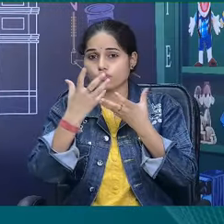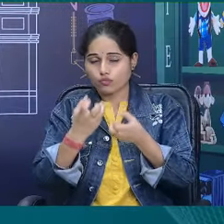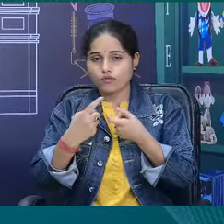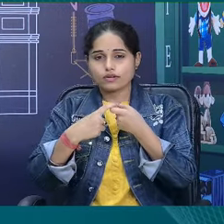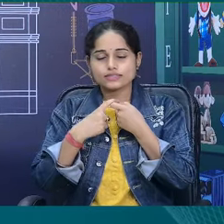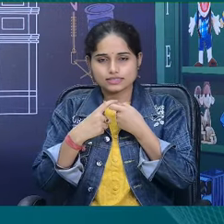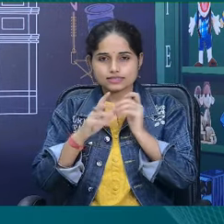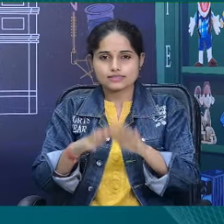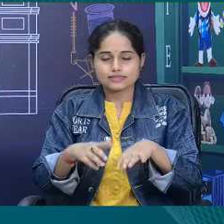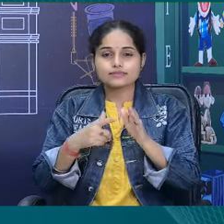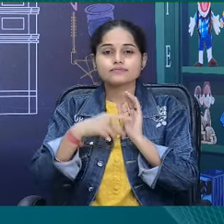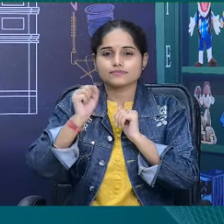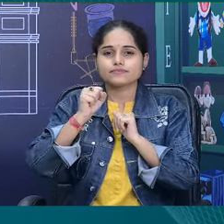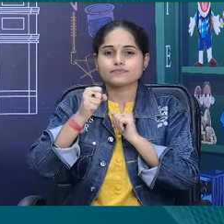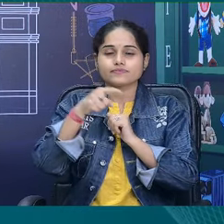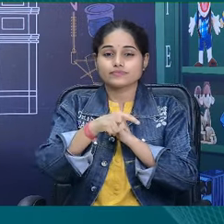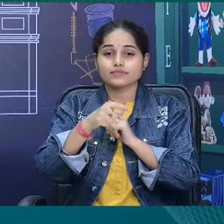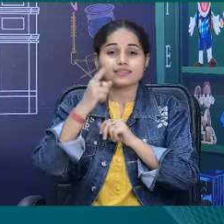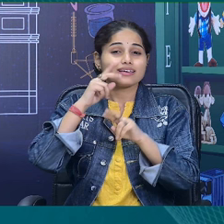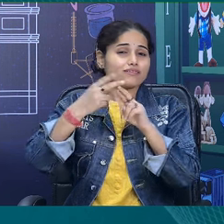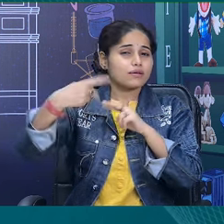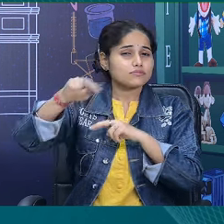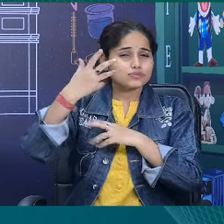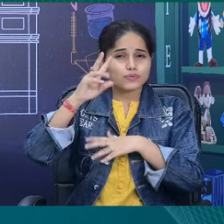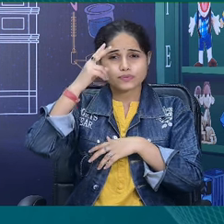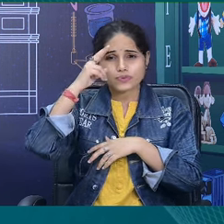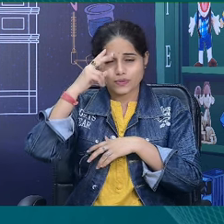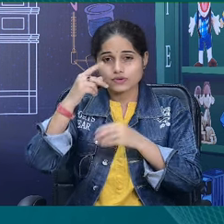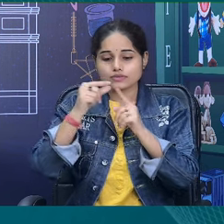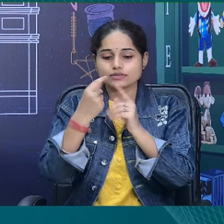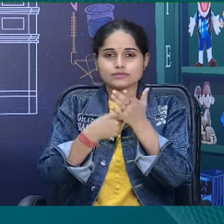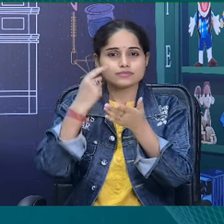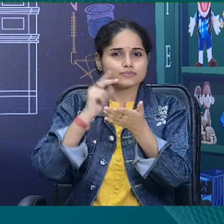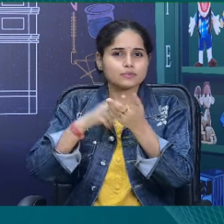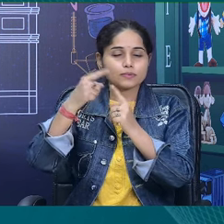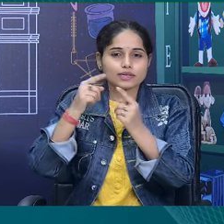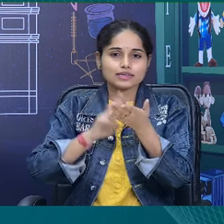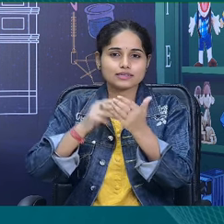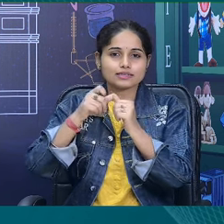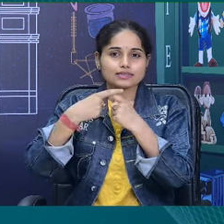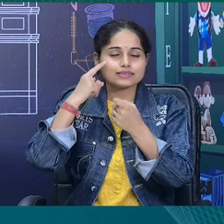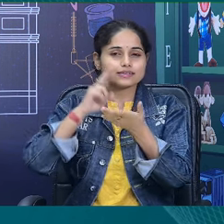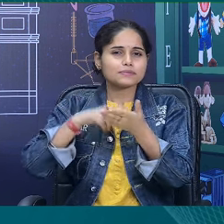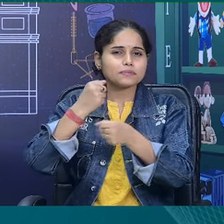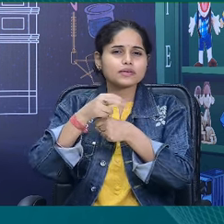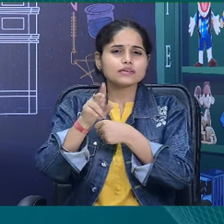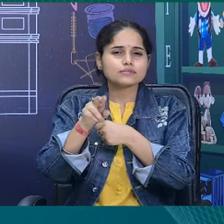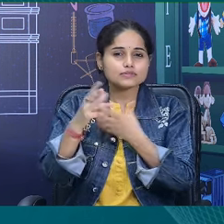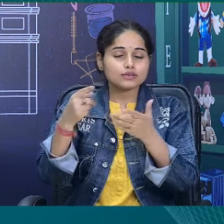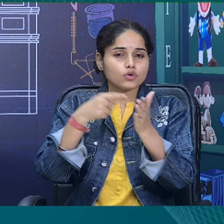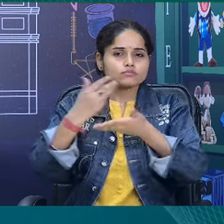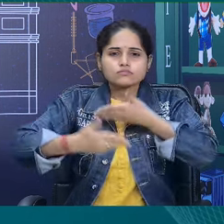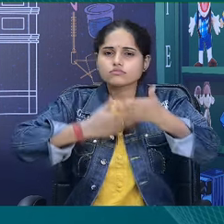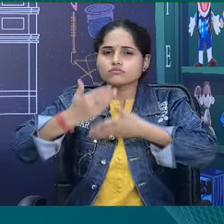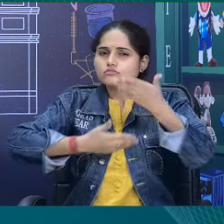जी जी अगर दर्शकों अगर आपके मन में प्रिंट मेकिंग को लेकर क्या है प्रिंट मेकिंग और क्यों इसको पढ़ाया